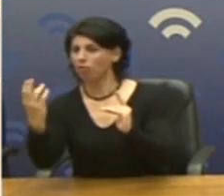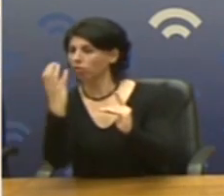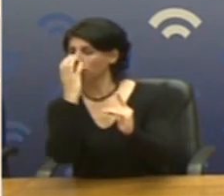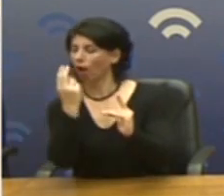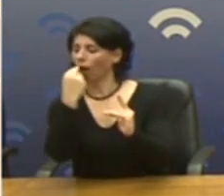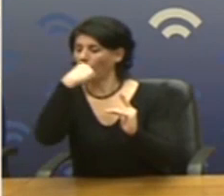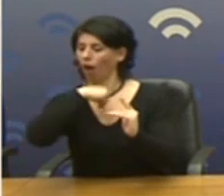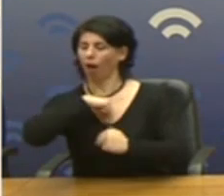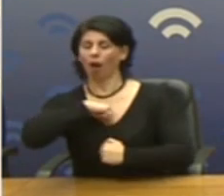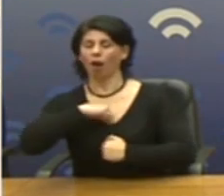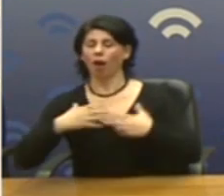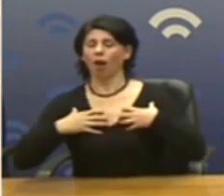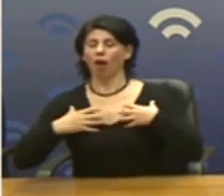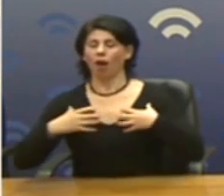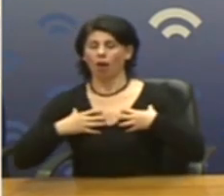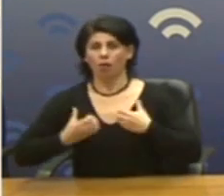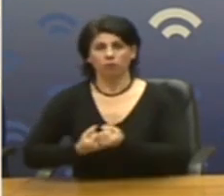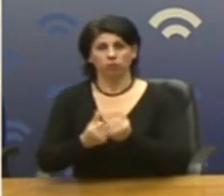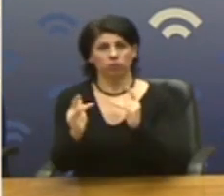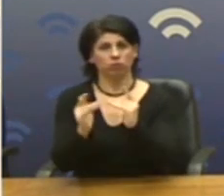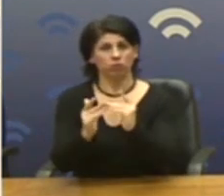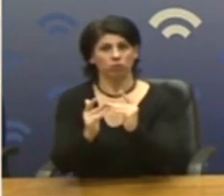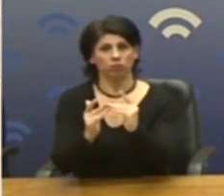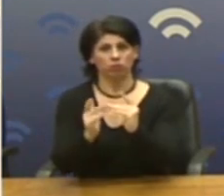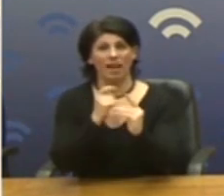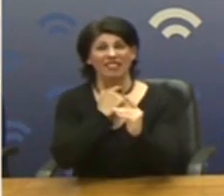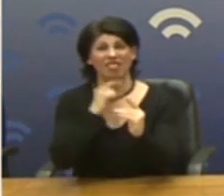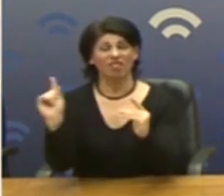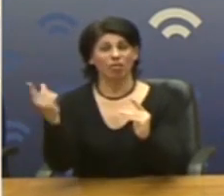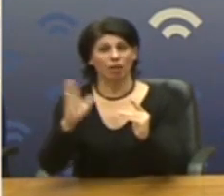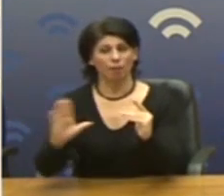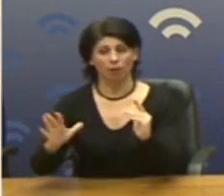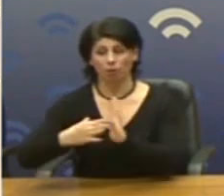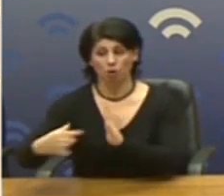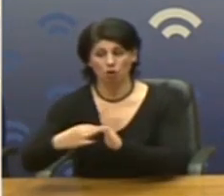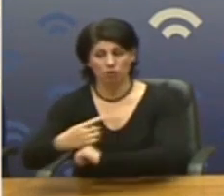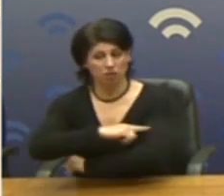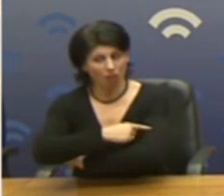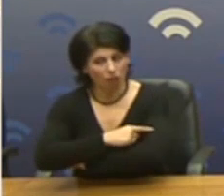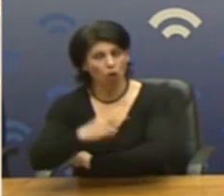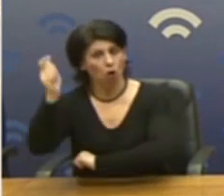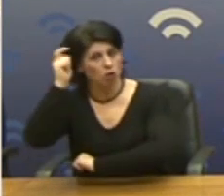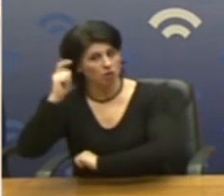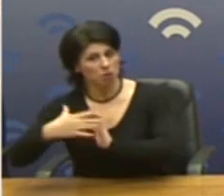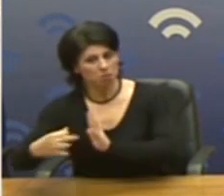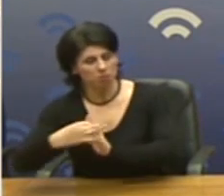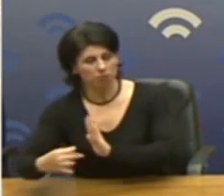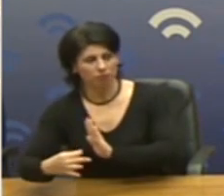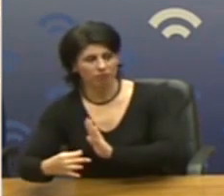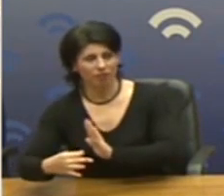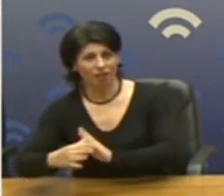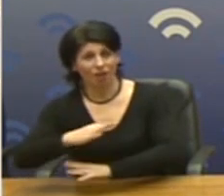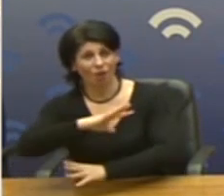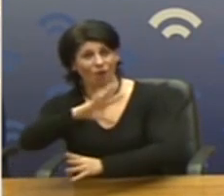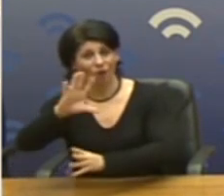μαζικές προσλήψεις απαραίτητες γιατρών, νοσηλευτών. Η στρατηγική σας να τα ανάγετε όλα στην